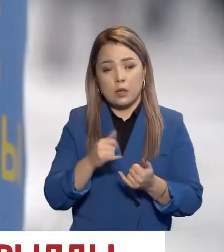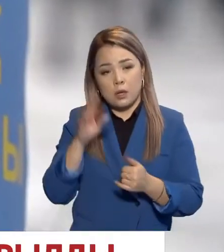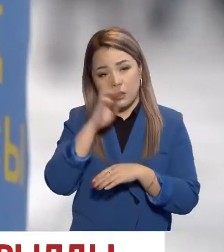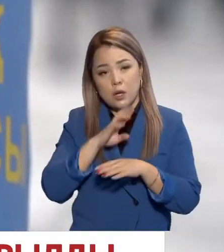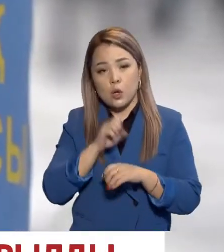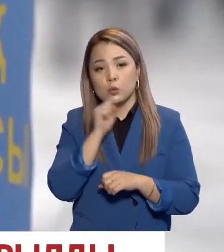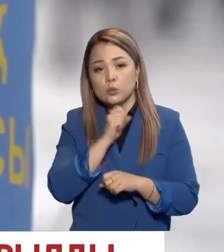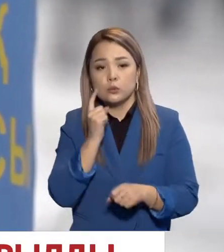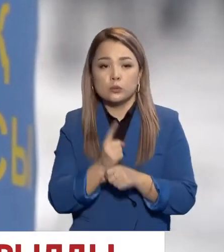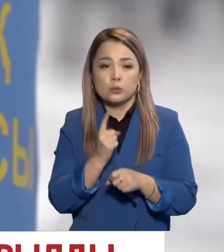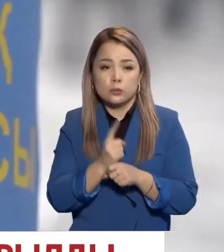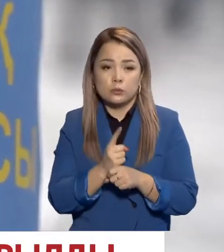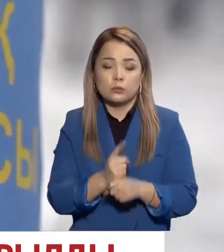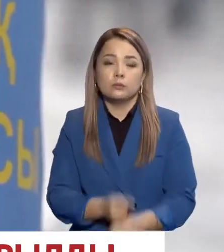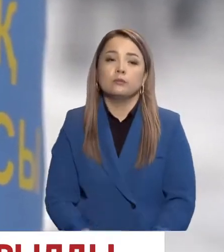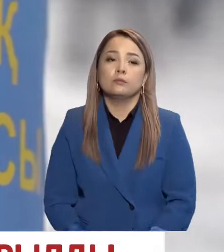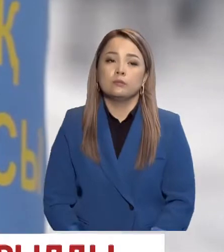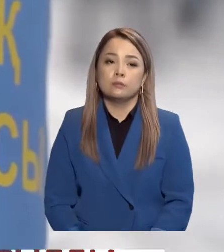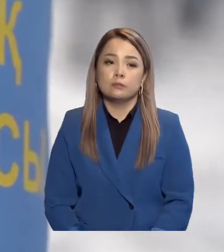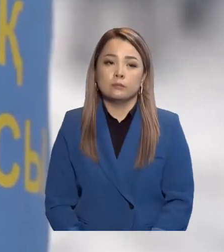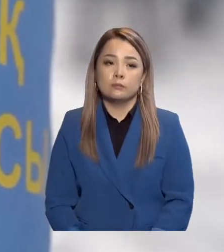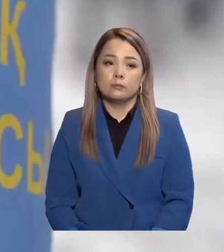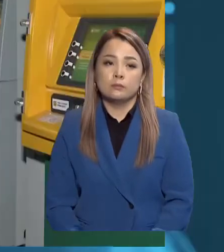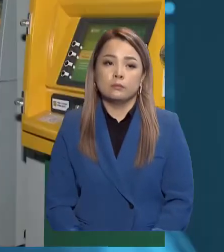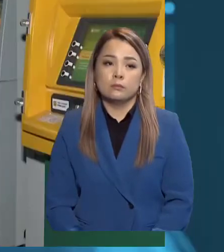тонауына жол бермейміз.